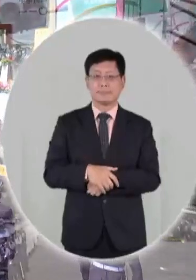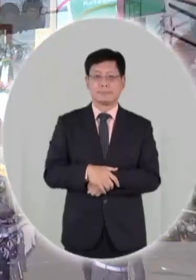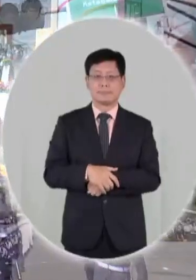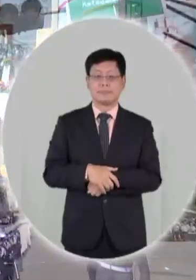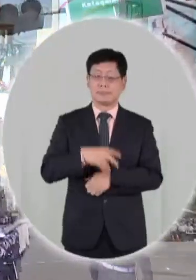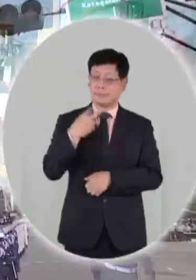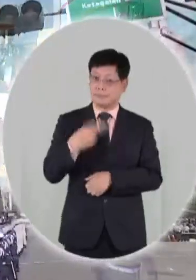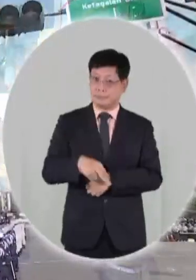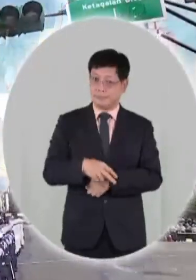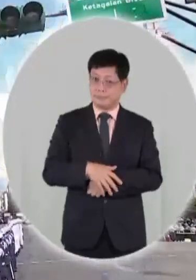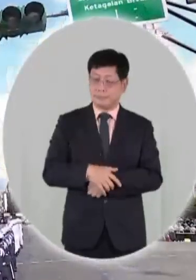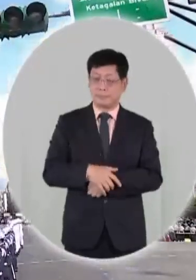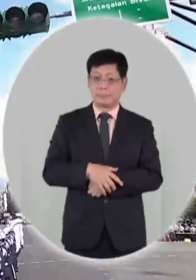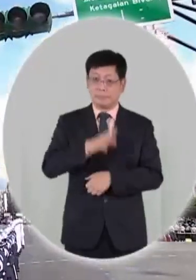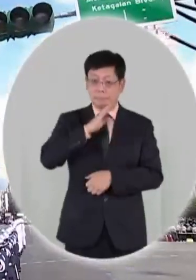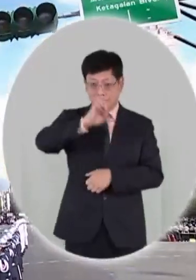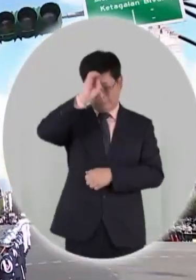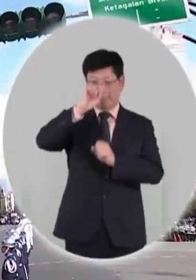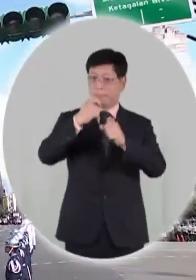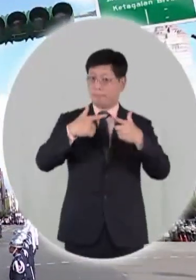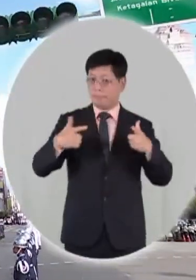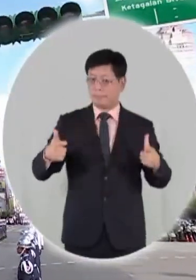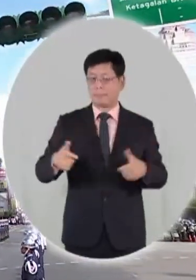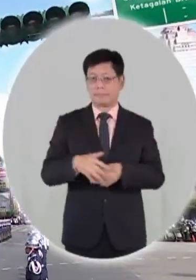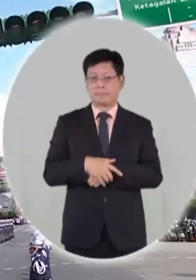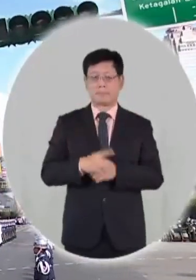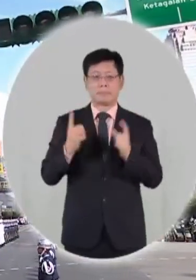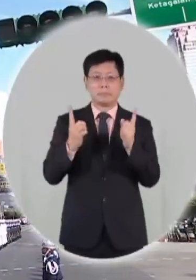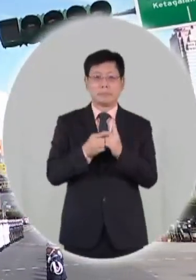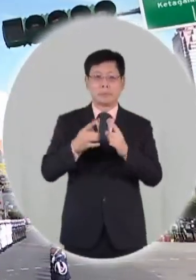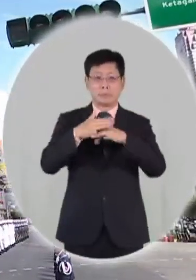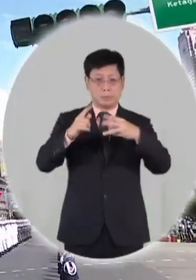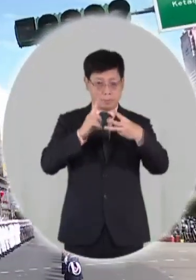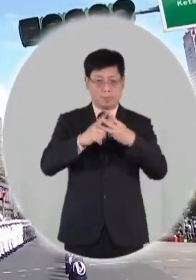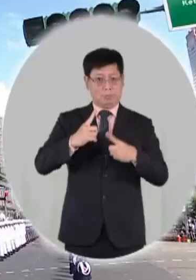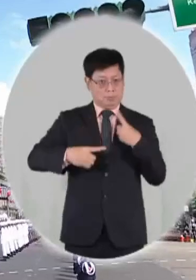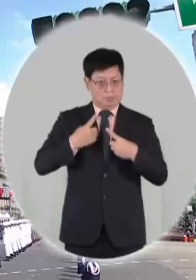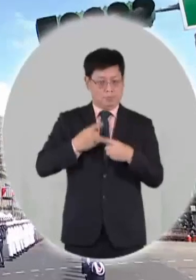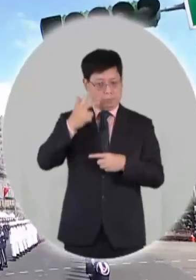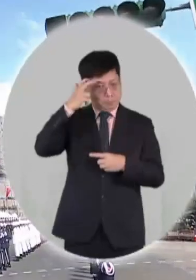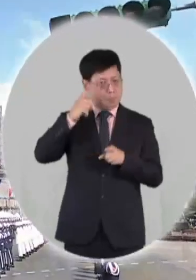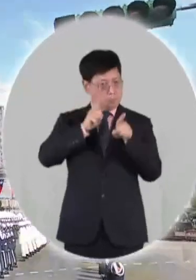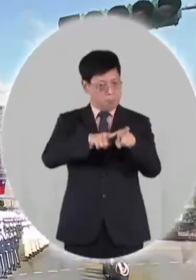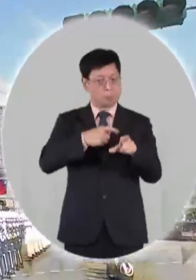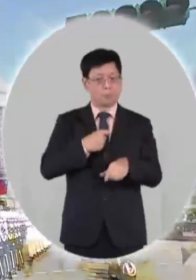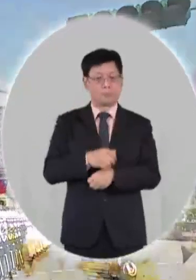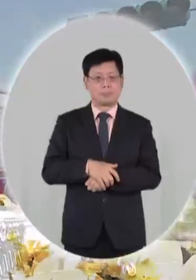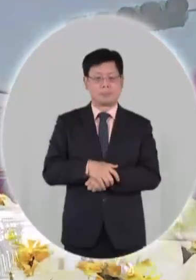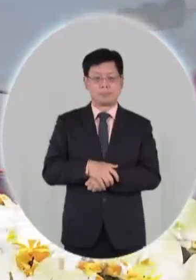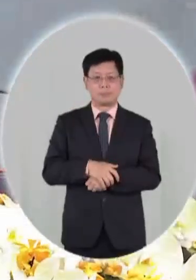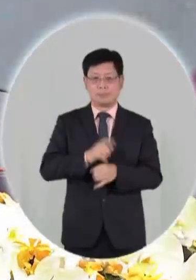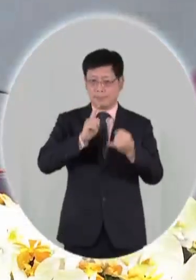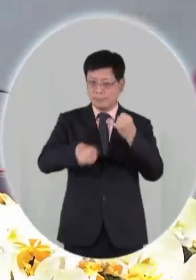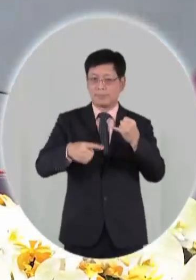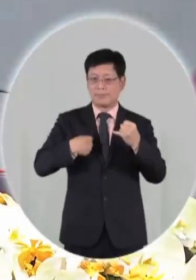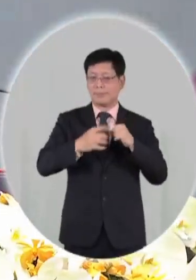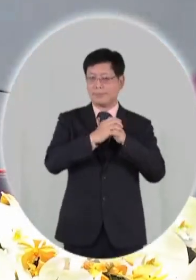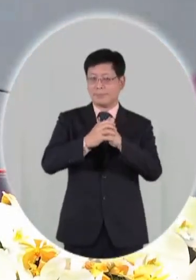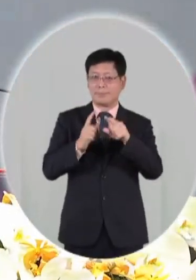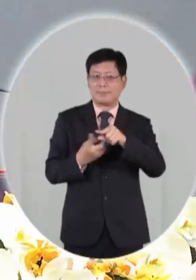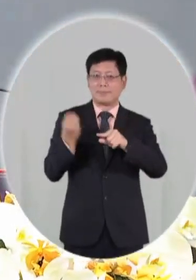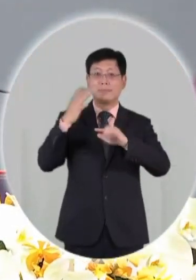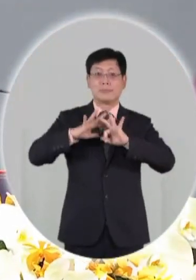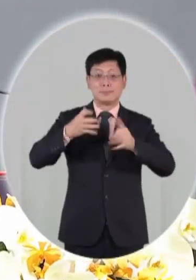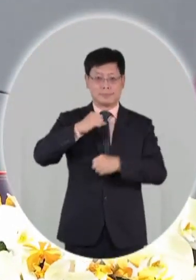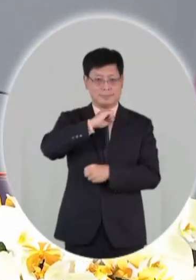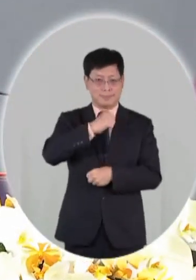及朝野各党派对民主自由的坚持。最后，敬祝中华民国